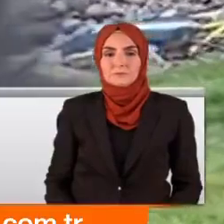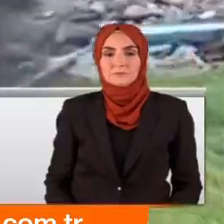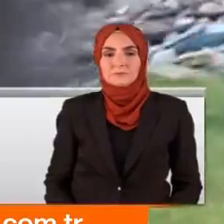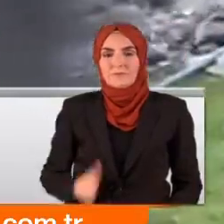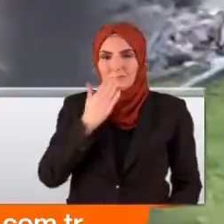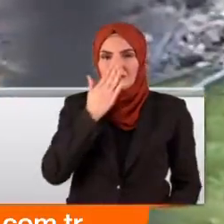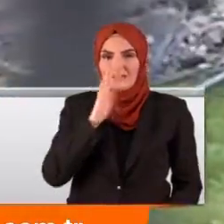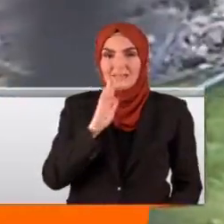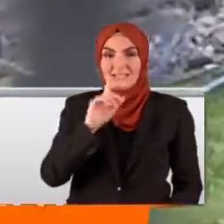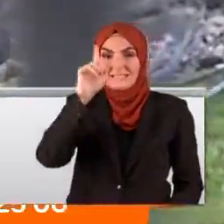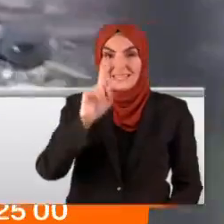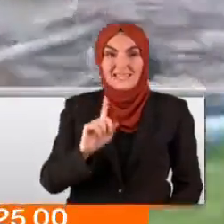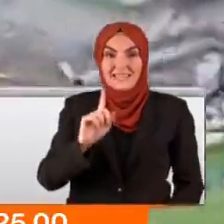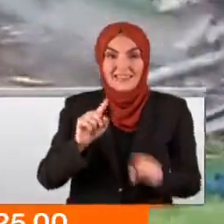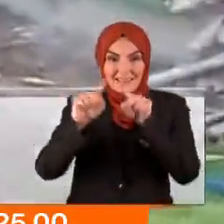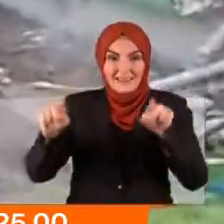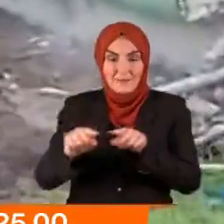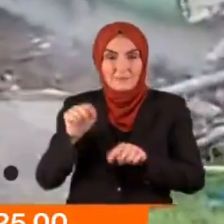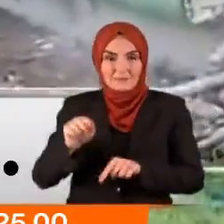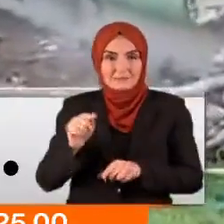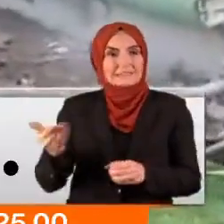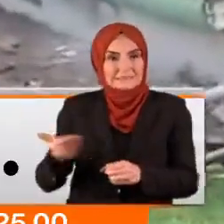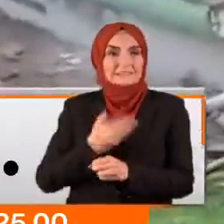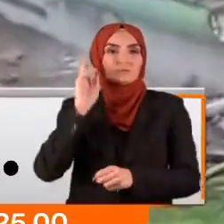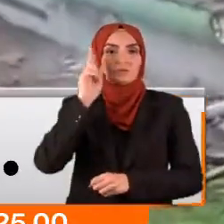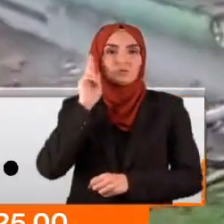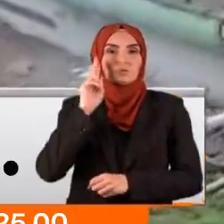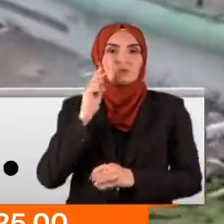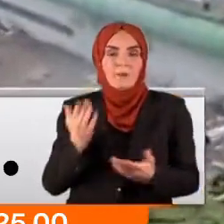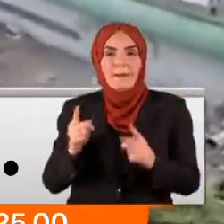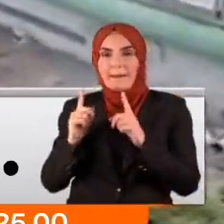Sadece ilk tabla yıkılacaktı ama evdeki hesap çarşıya uymadı.